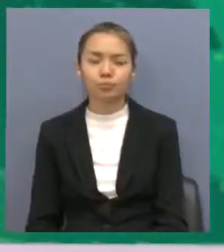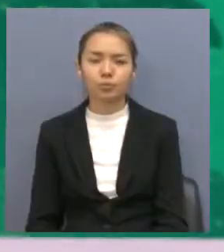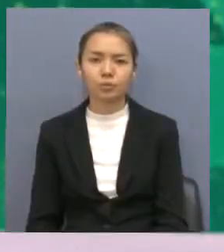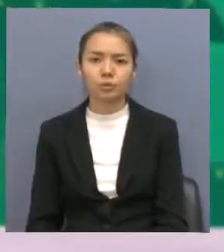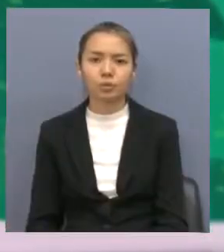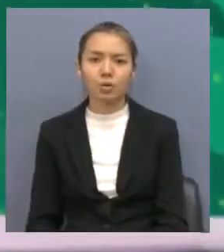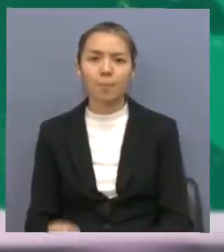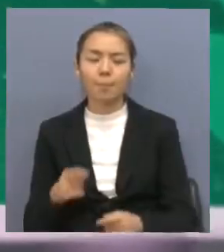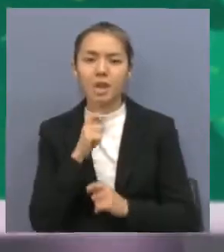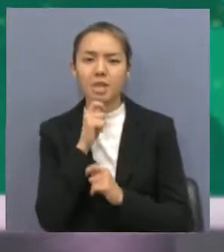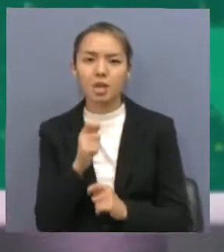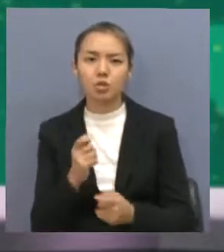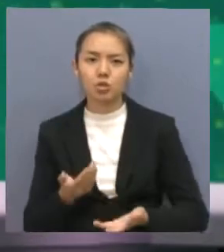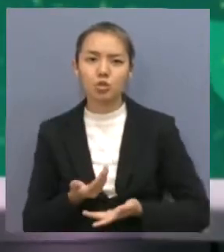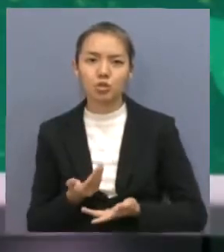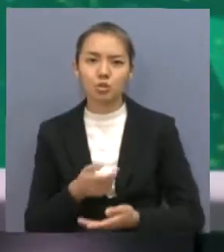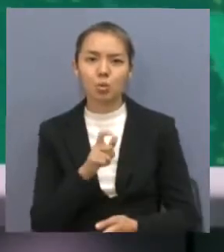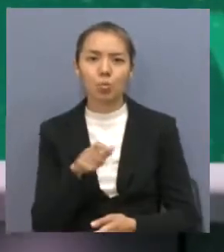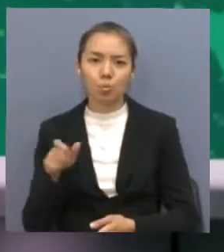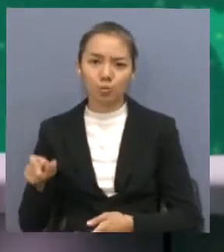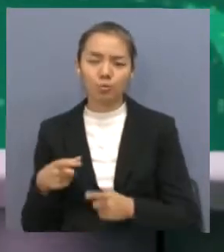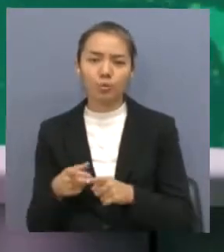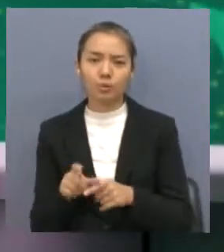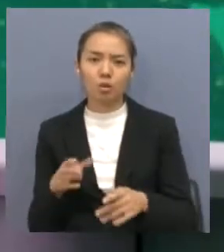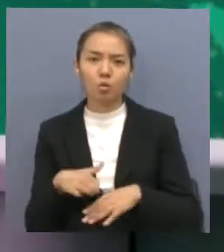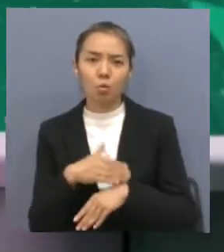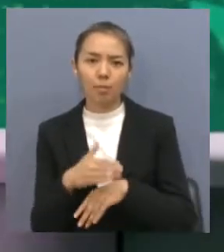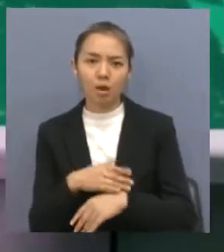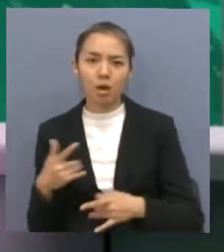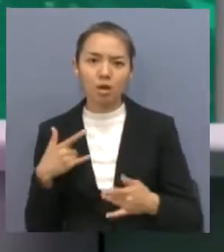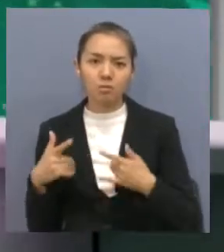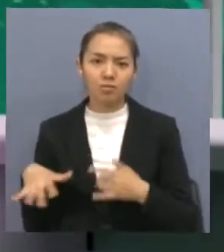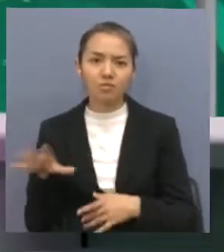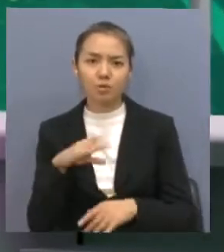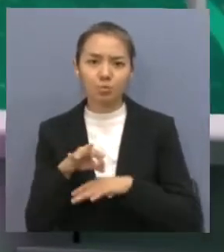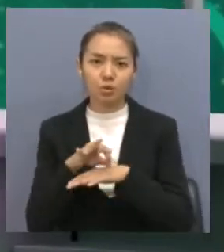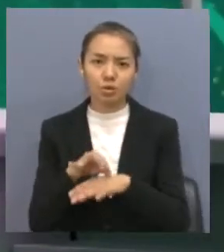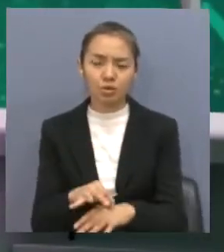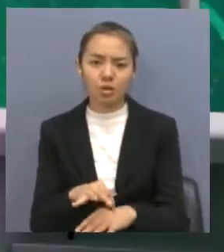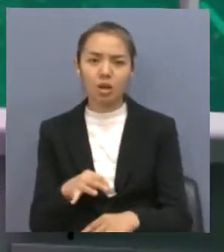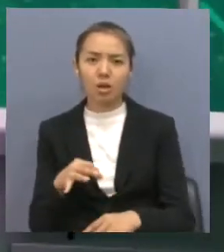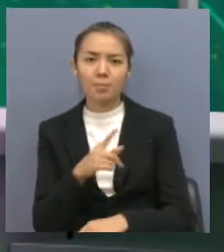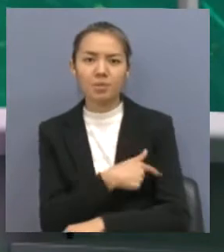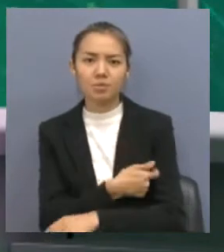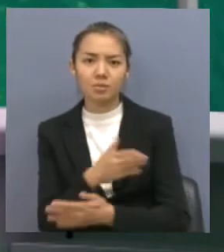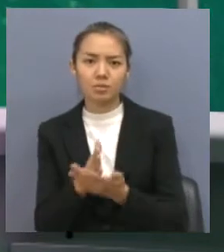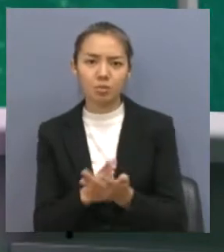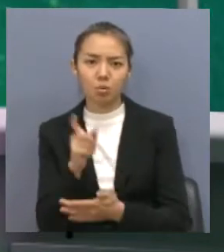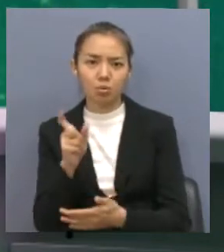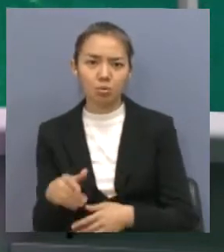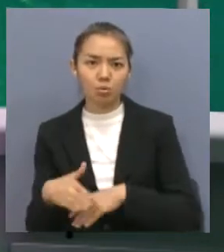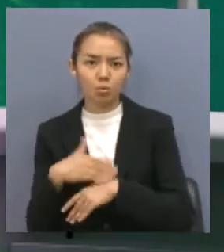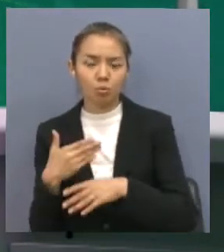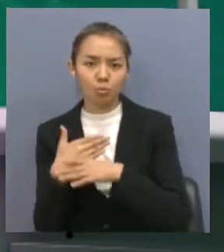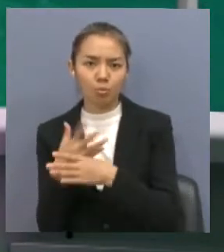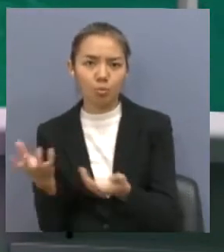Өмірге үміт сыйла қайырымдылық акциясының ауқымы кеңеюде. Нәтижесінде еліміздің барлық медицина мекемелері қайырымды жандардың қолдауына